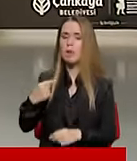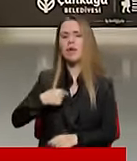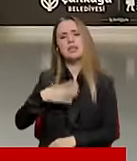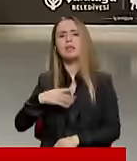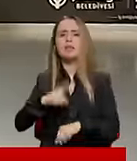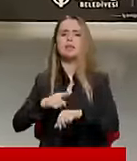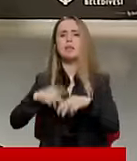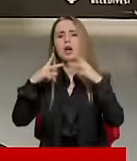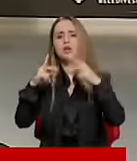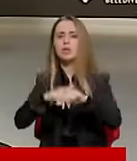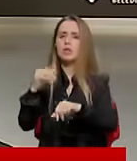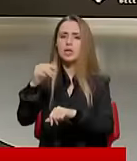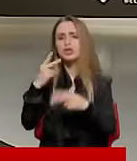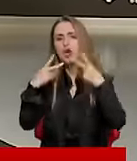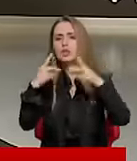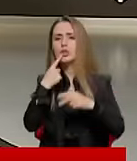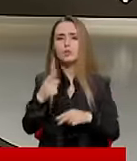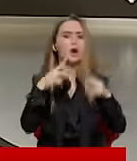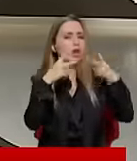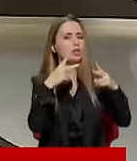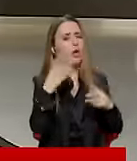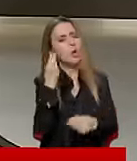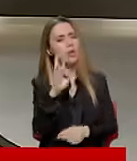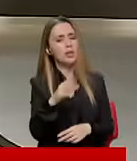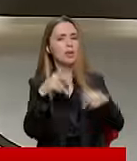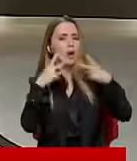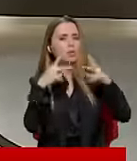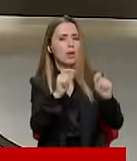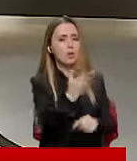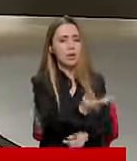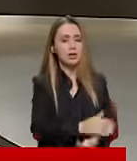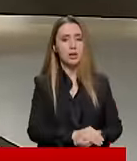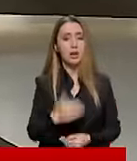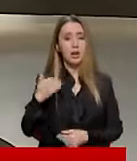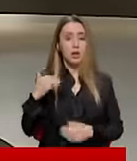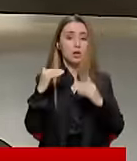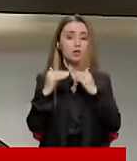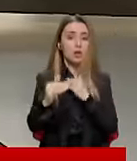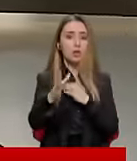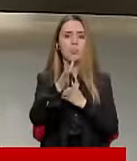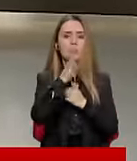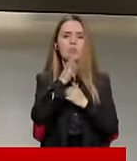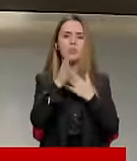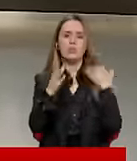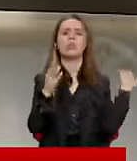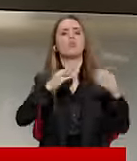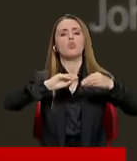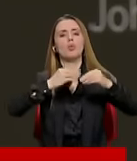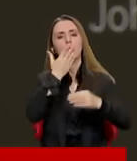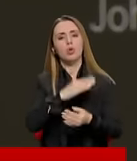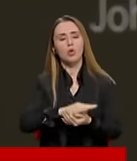açıklayacağım zamanı geldiğinde açıklayacağım di açıklayacağını düşünüyorum y mutlaka açıklayacaktır ve bunun kamuoyunun bilmesine bir mahsur Yoktur zaten